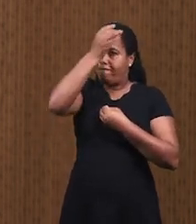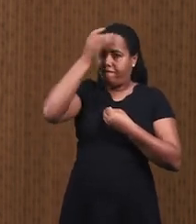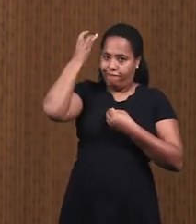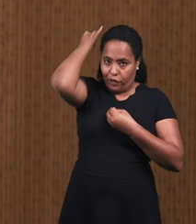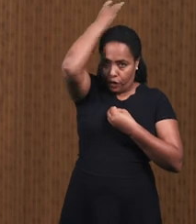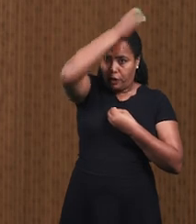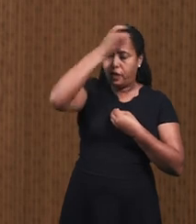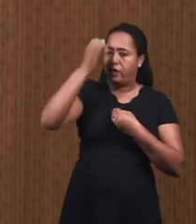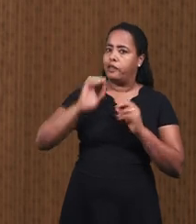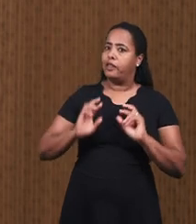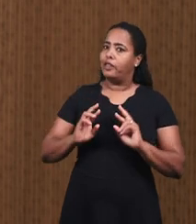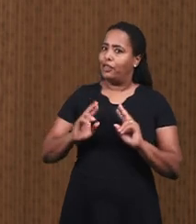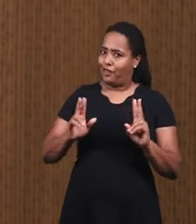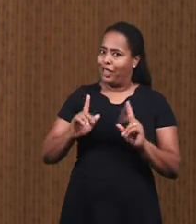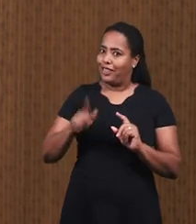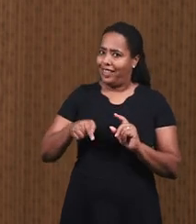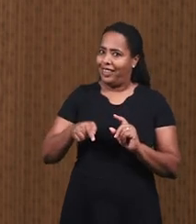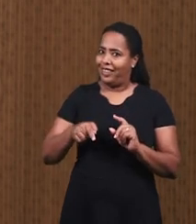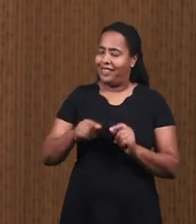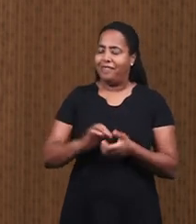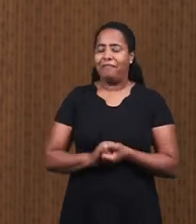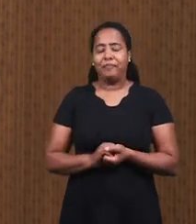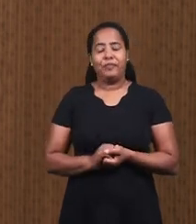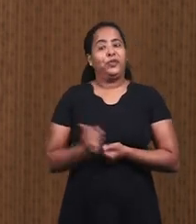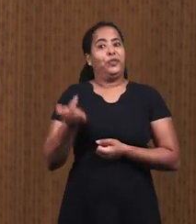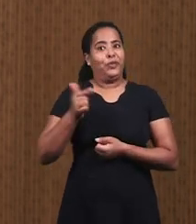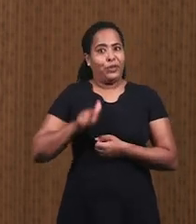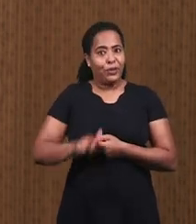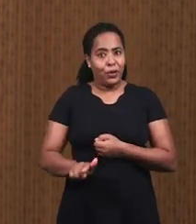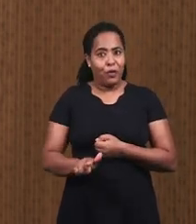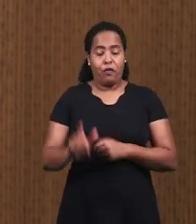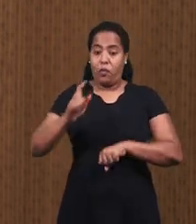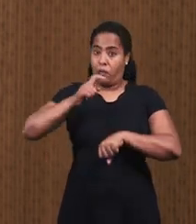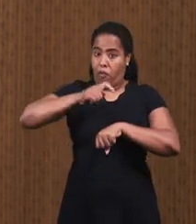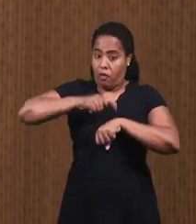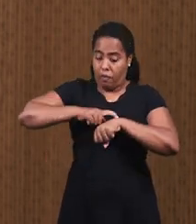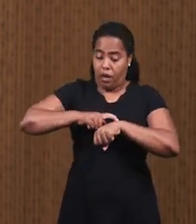différent, complètement différent. C'est pour cela, et je